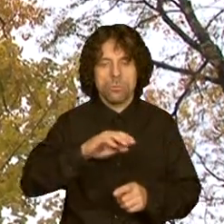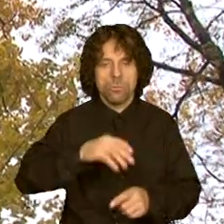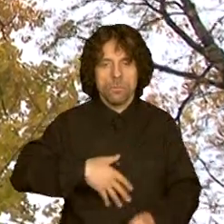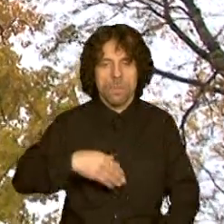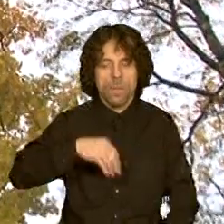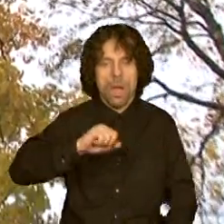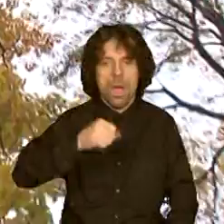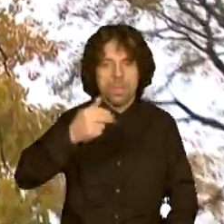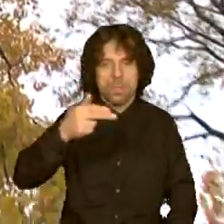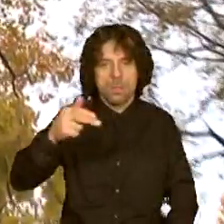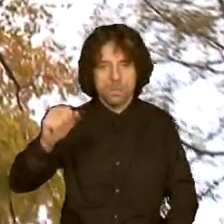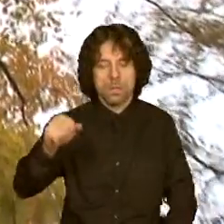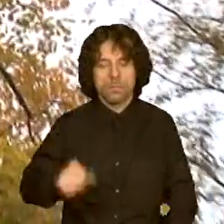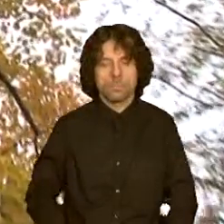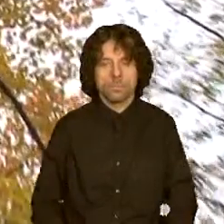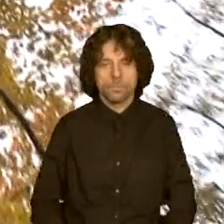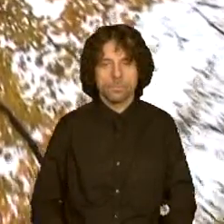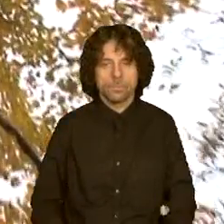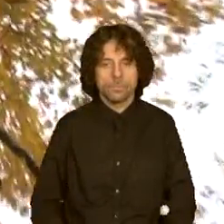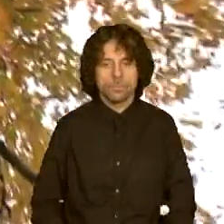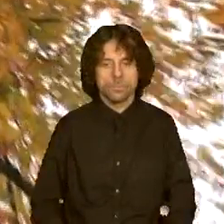cmentarzu świętej Anny.